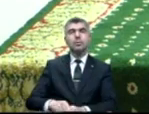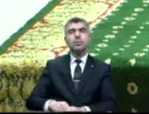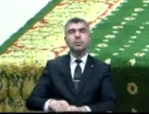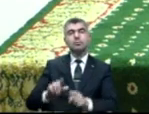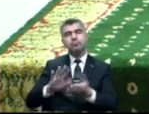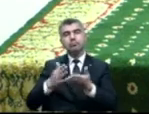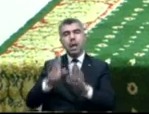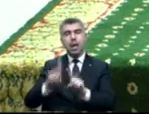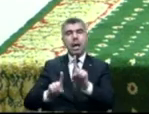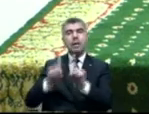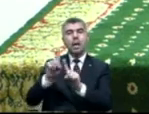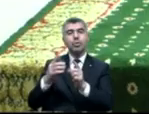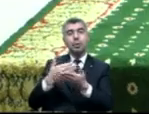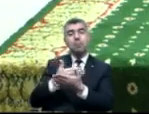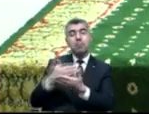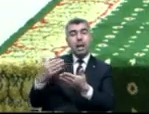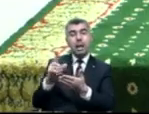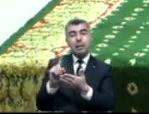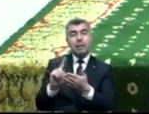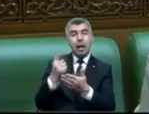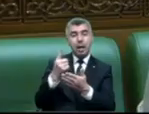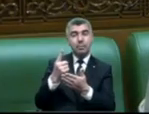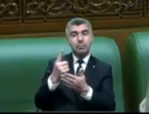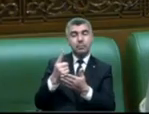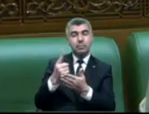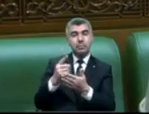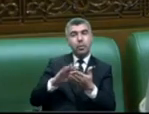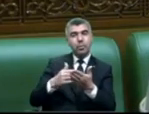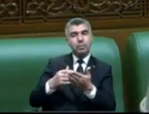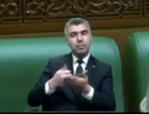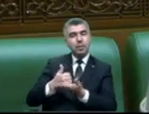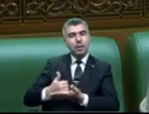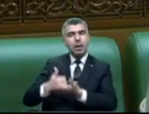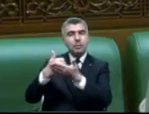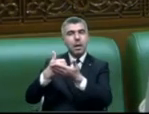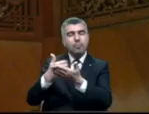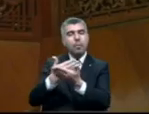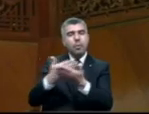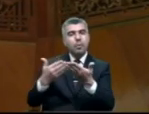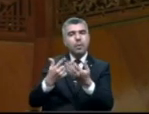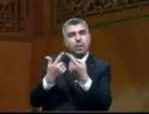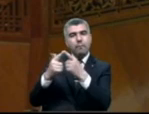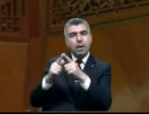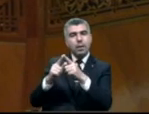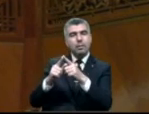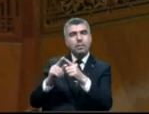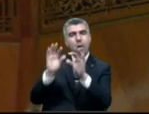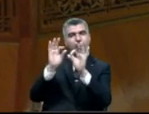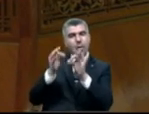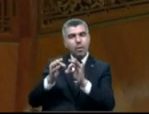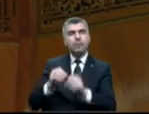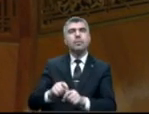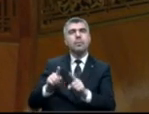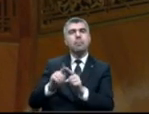كان عندنا 11 مليار ديال الدرهم اللي مشات يعني للقطاع في الاستثمارات وفي الدعم ديال سلاسل الإنتاج